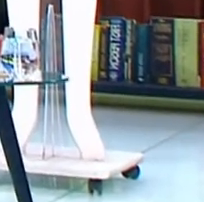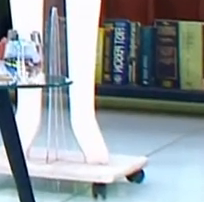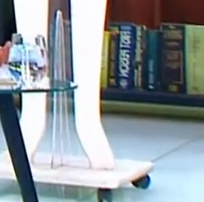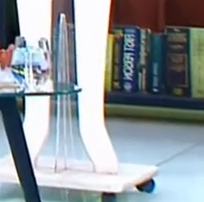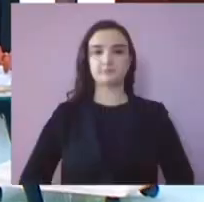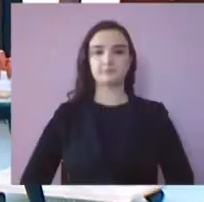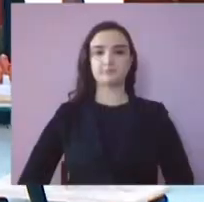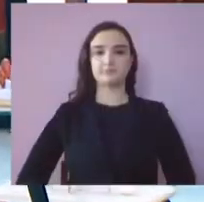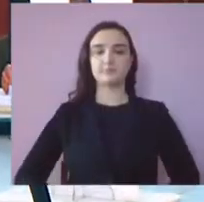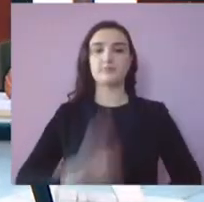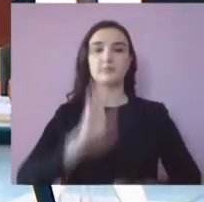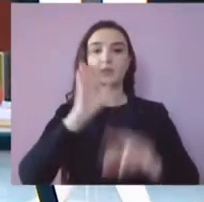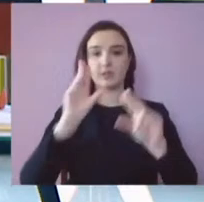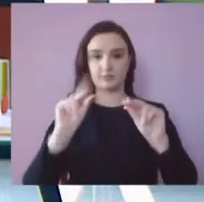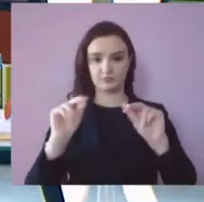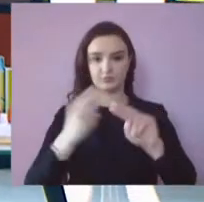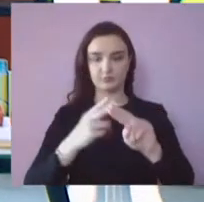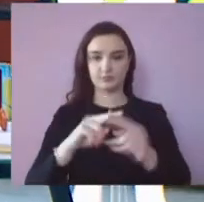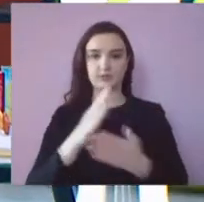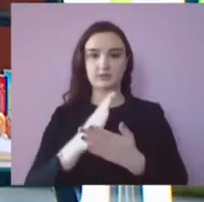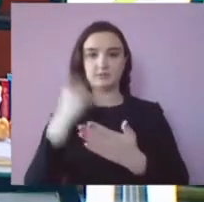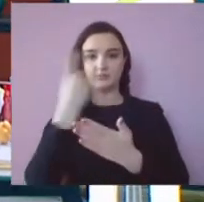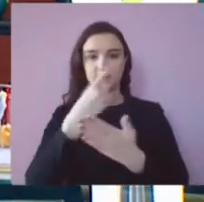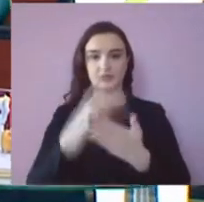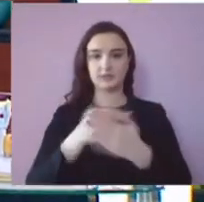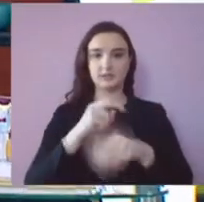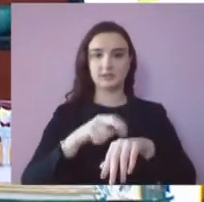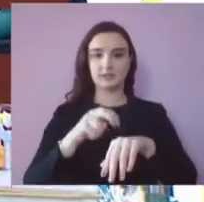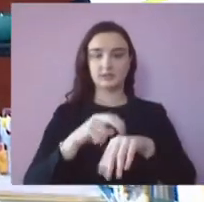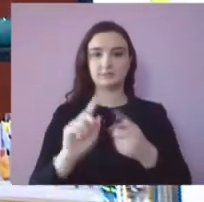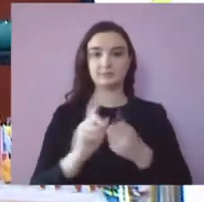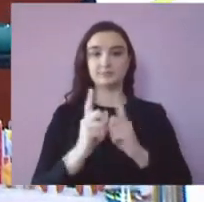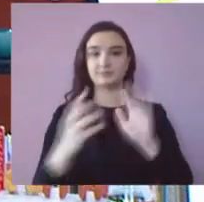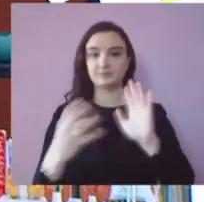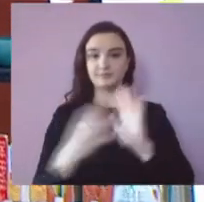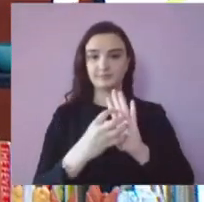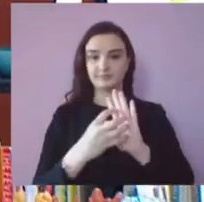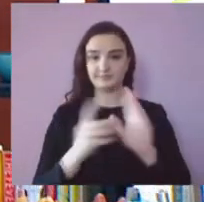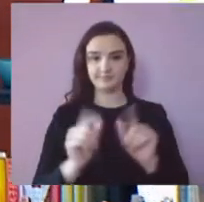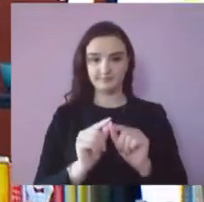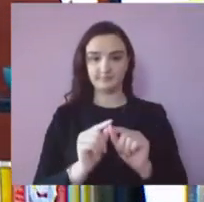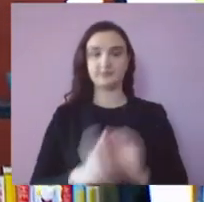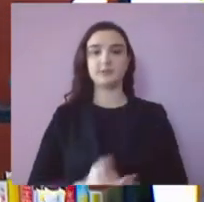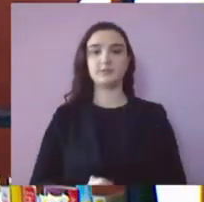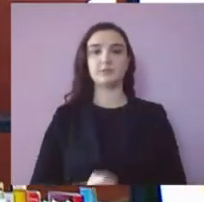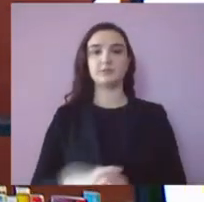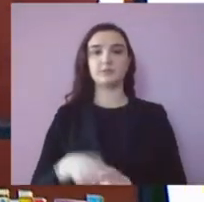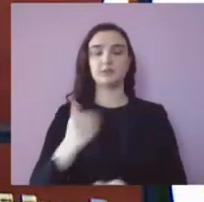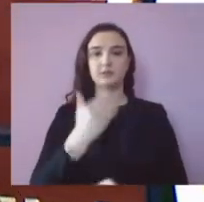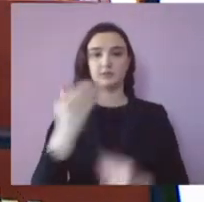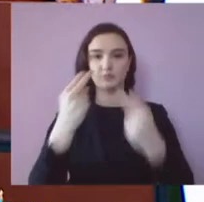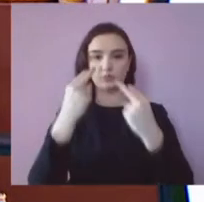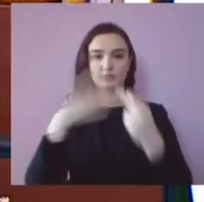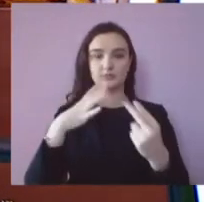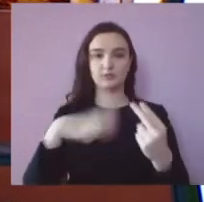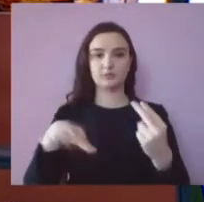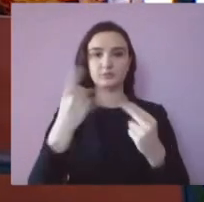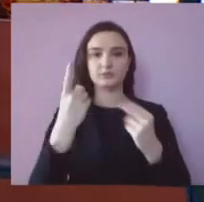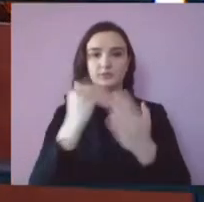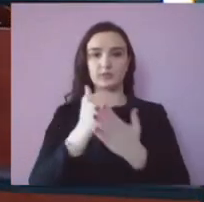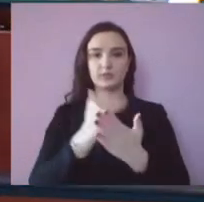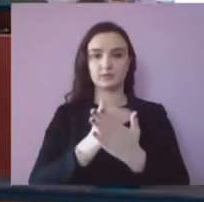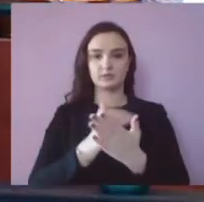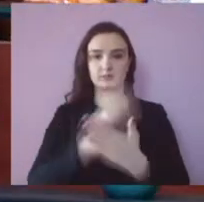Dilamşidobisa. Ez gaqvaqt gadatsema piradi ekimi Mari Malazonia surdo targmanit da tken guiqurebt sakartvelos pirveli arxis